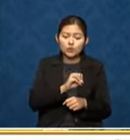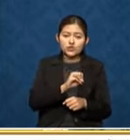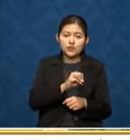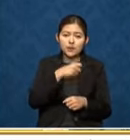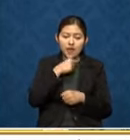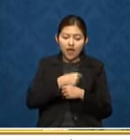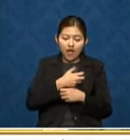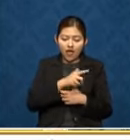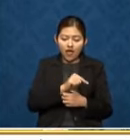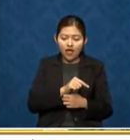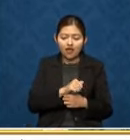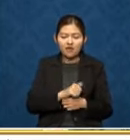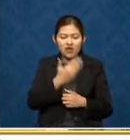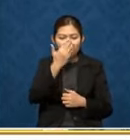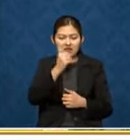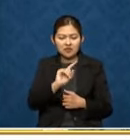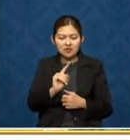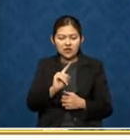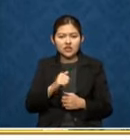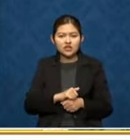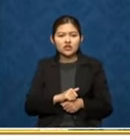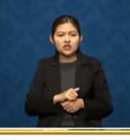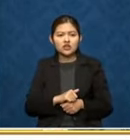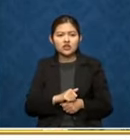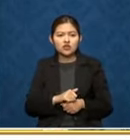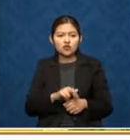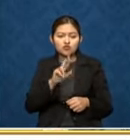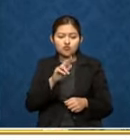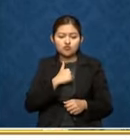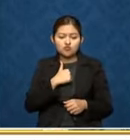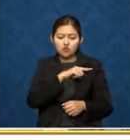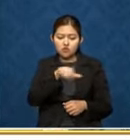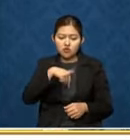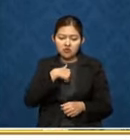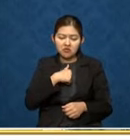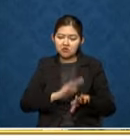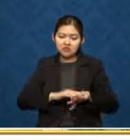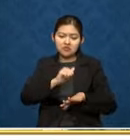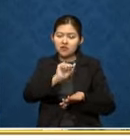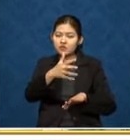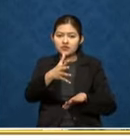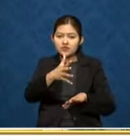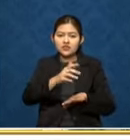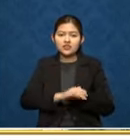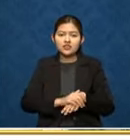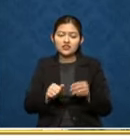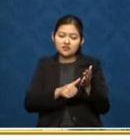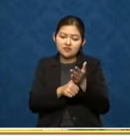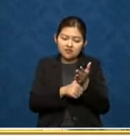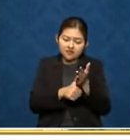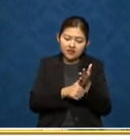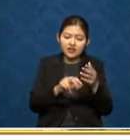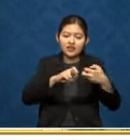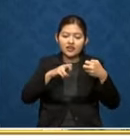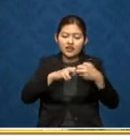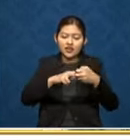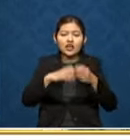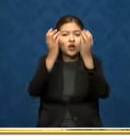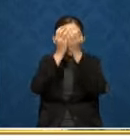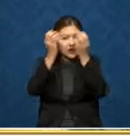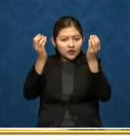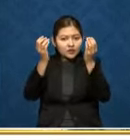ว่าที่เราไม่มีพวกรุ่นเราเนี่ยไม่มีความสามารถเพียงพอในการแก้ปัญหาความขัดแย้งทาง